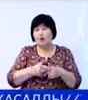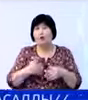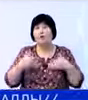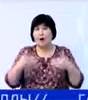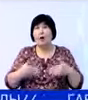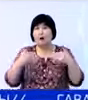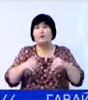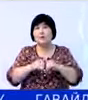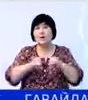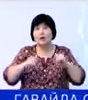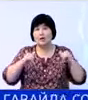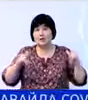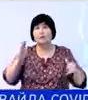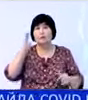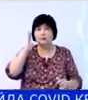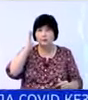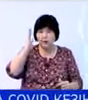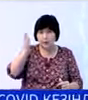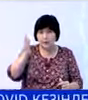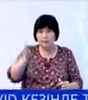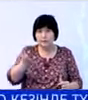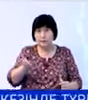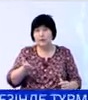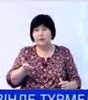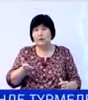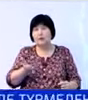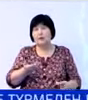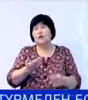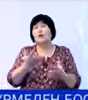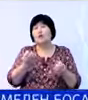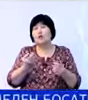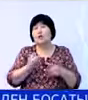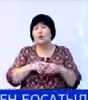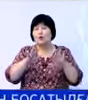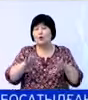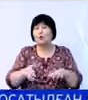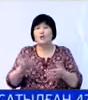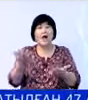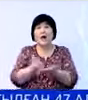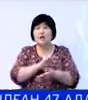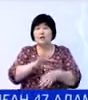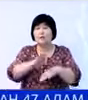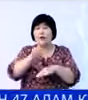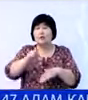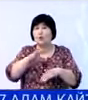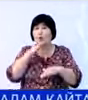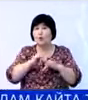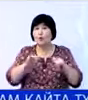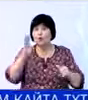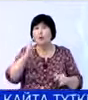қарай өсім қарқыны өсетін болса және ошағы анықталмайтын науқастар көбейетін болса,